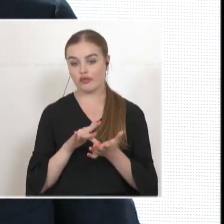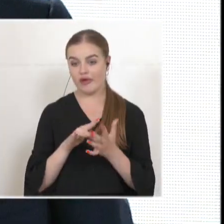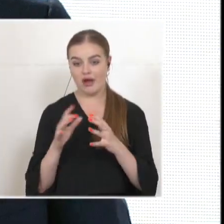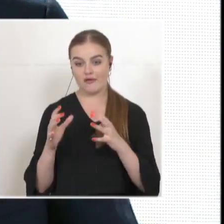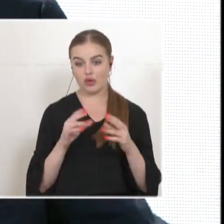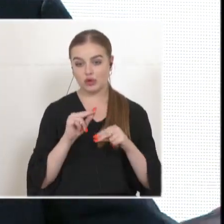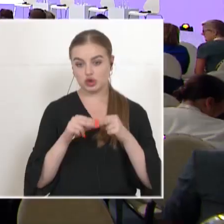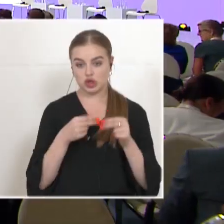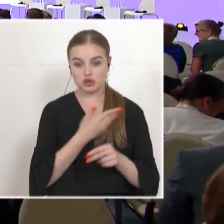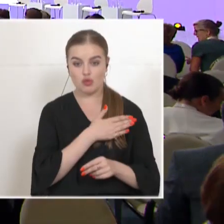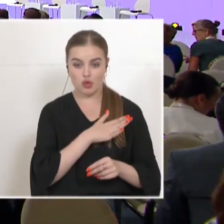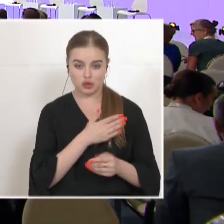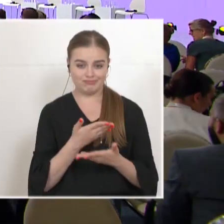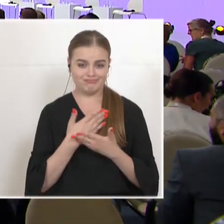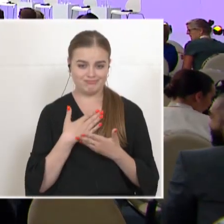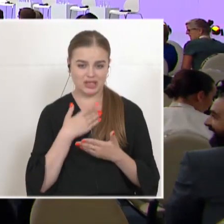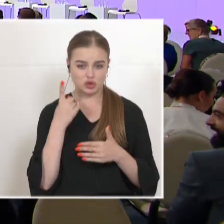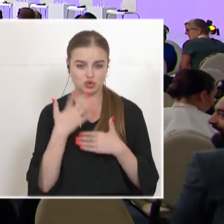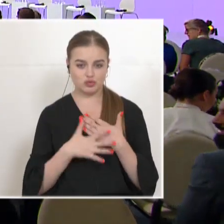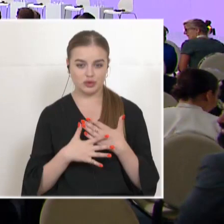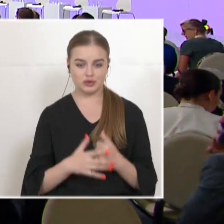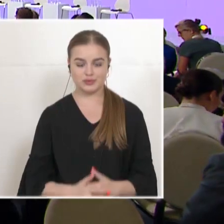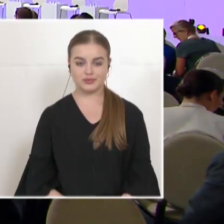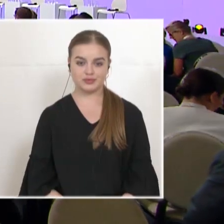через Польщу, мене